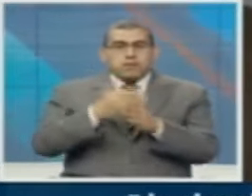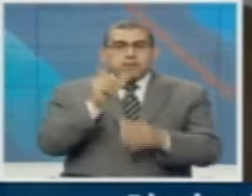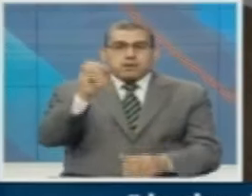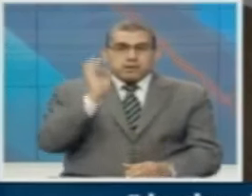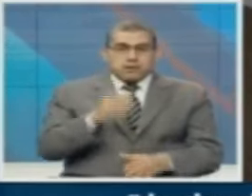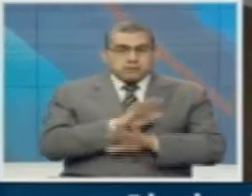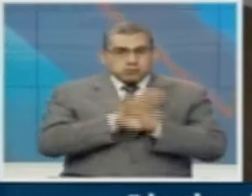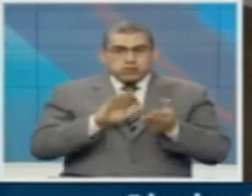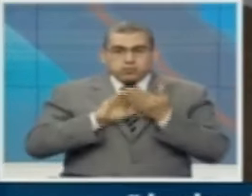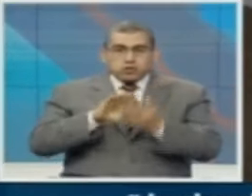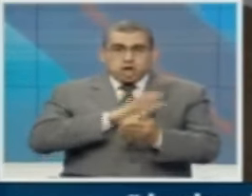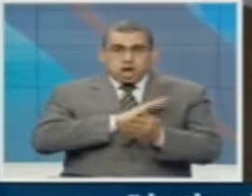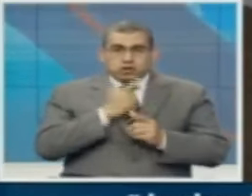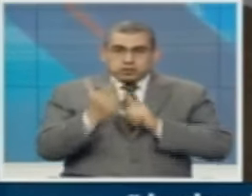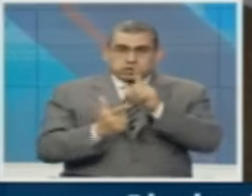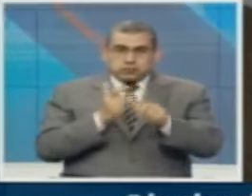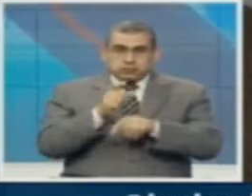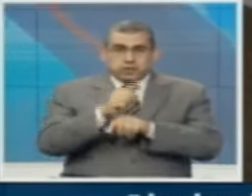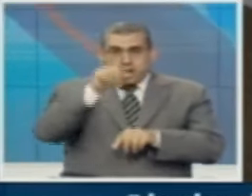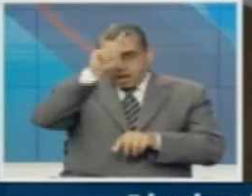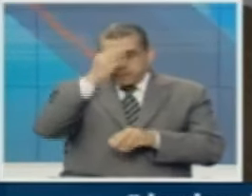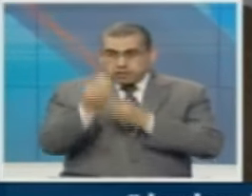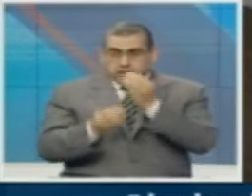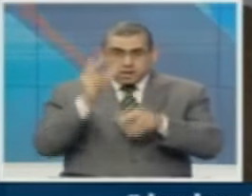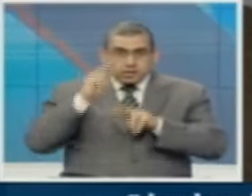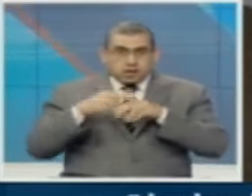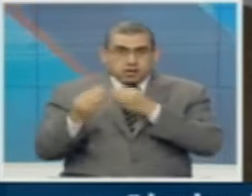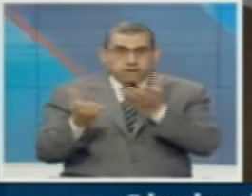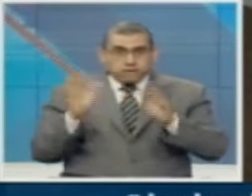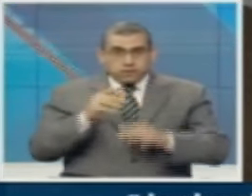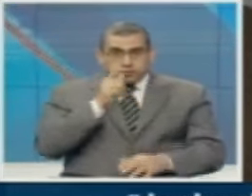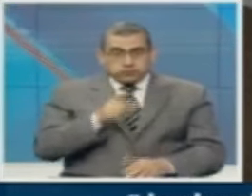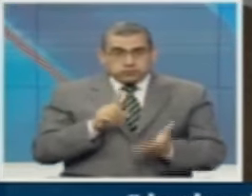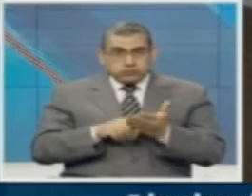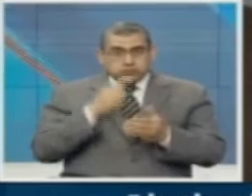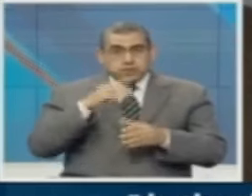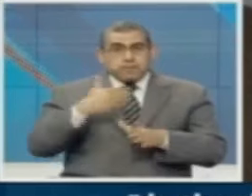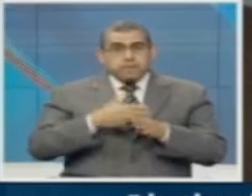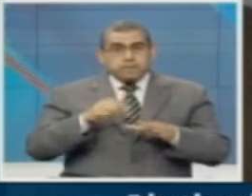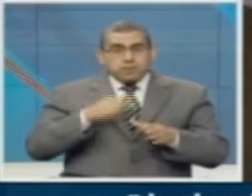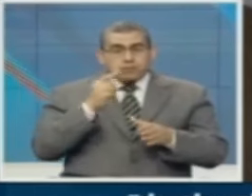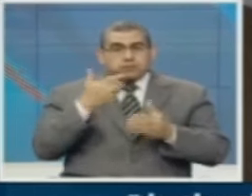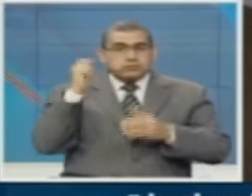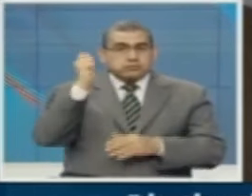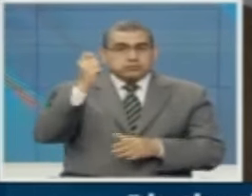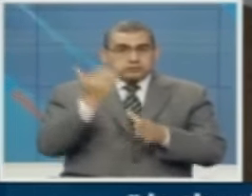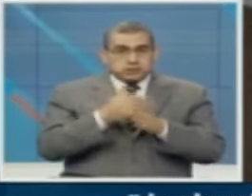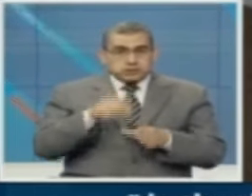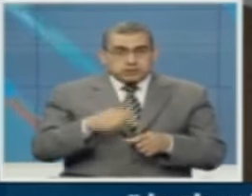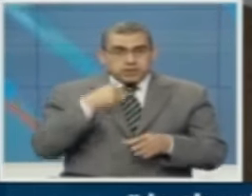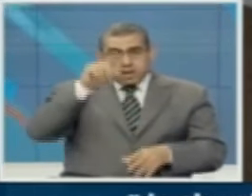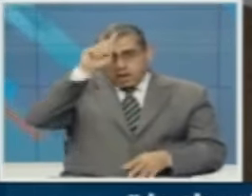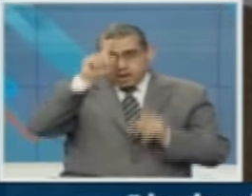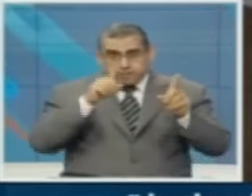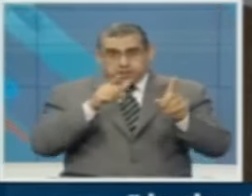بإنهاء المساعدات العسكرية الألمانية وغيرها لإسرائيل. وتستند القضية التي رفعتها نيكاراغوا إلى